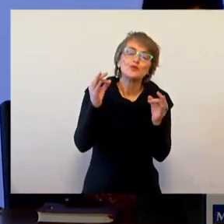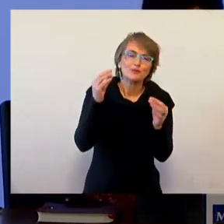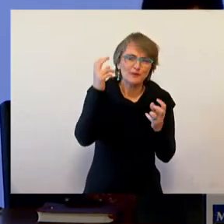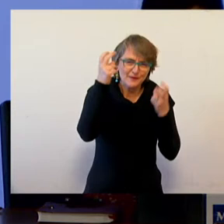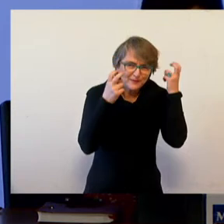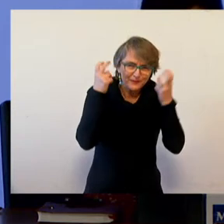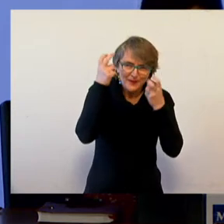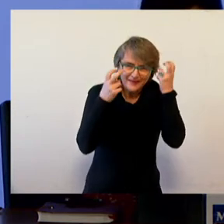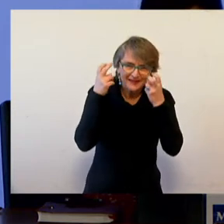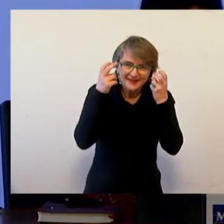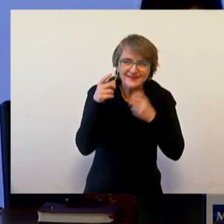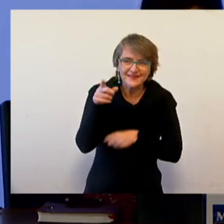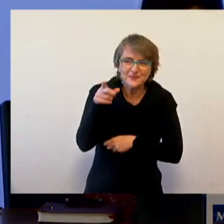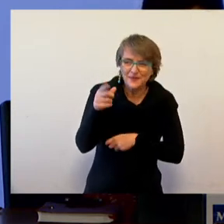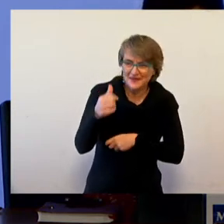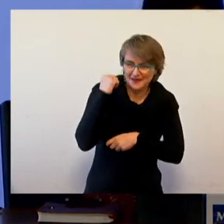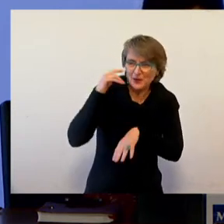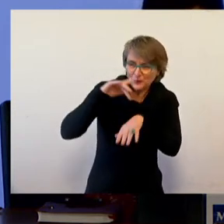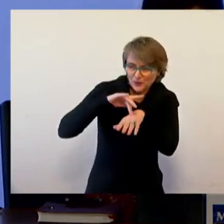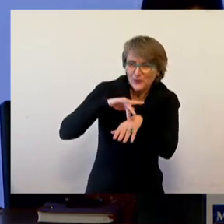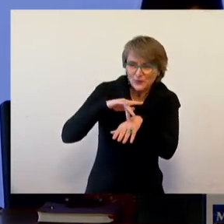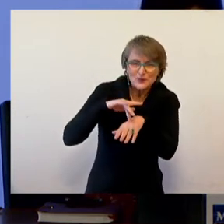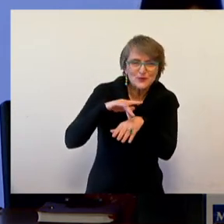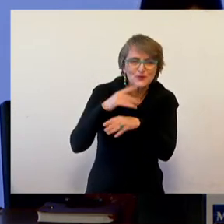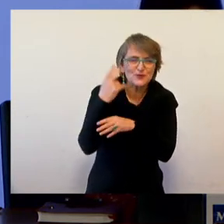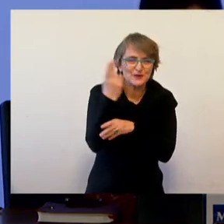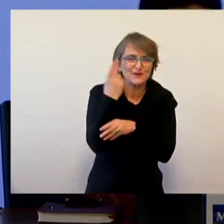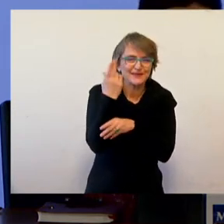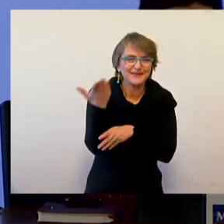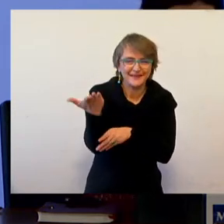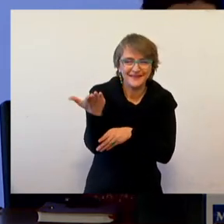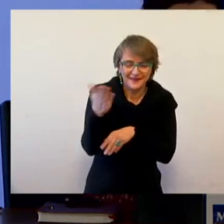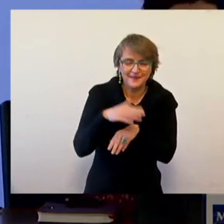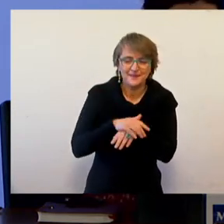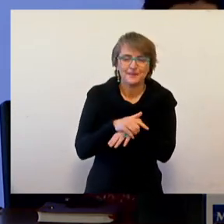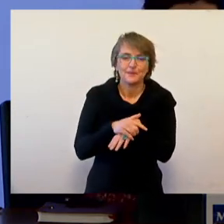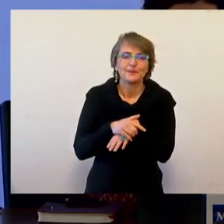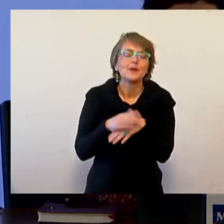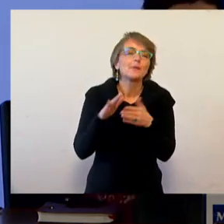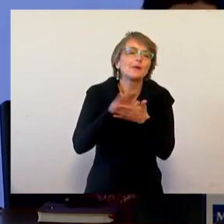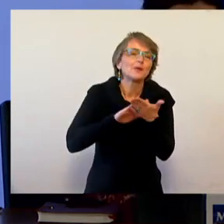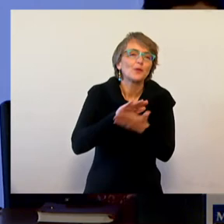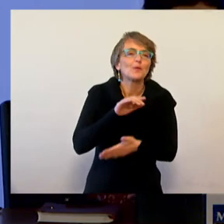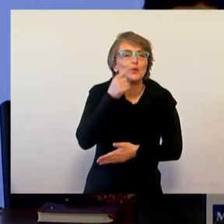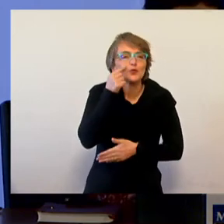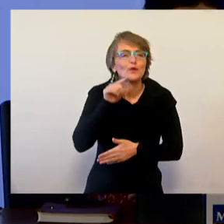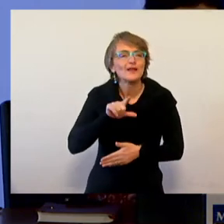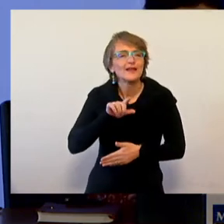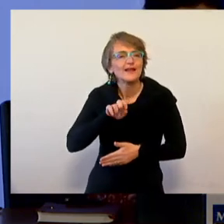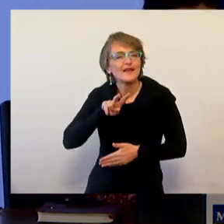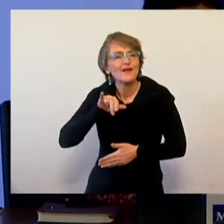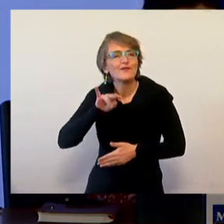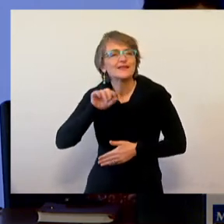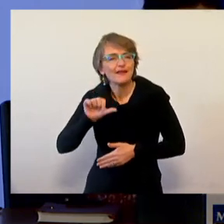hier au sein de l'université, permet, Max Levita, excusez-moi pour ceux